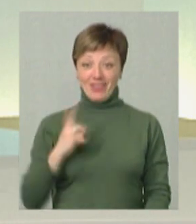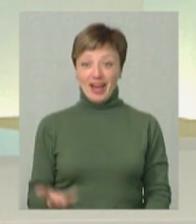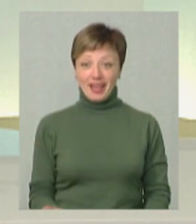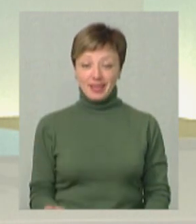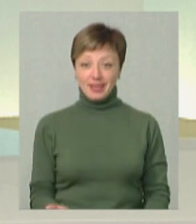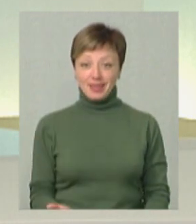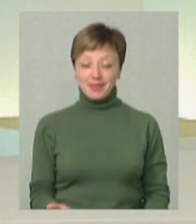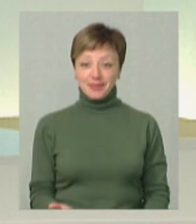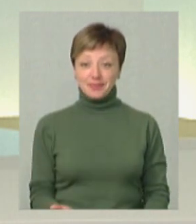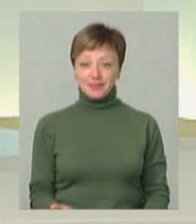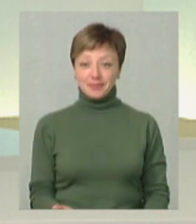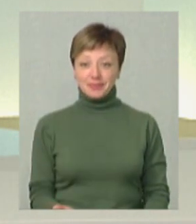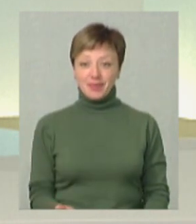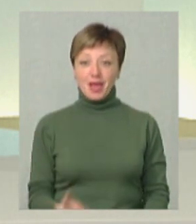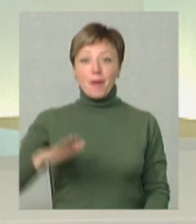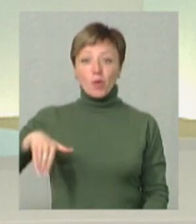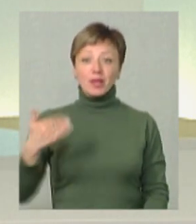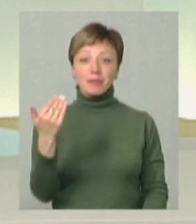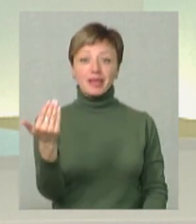То потім той їхній